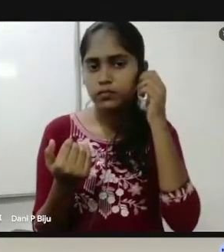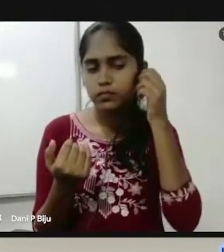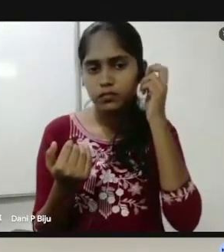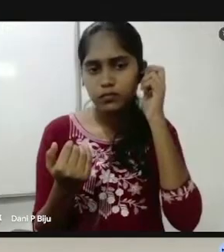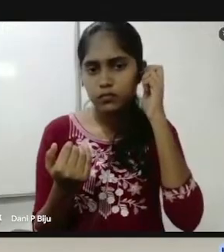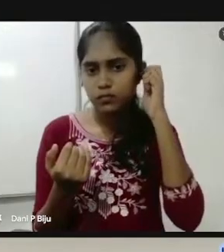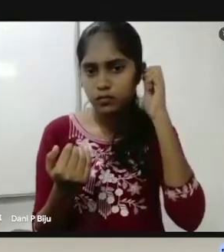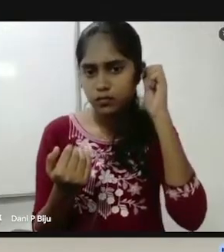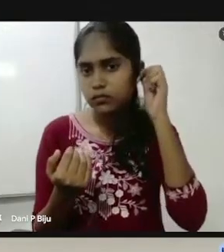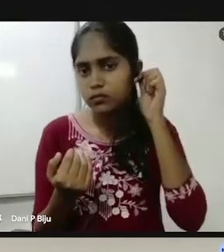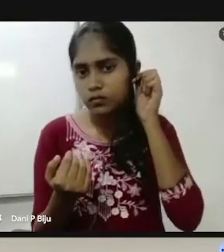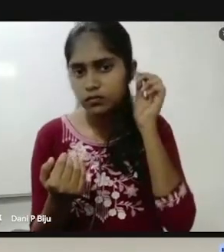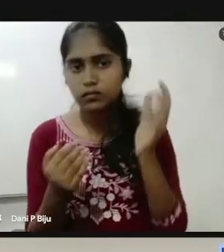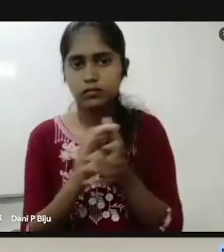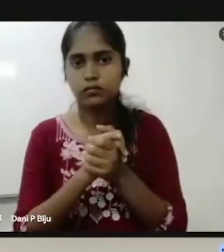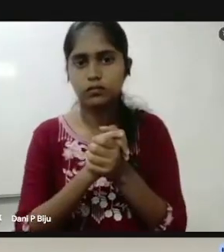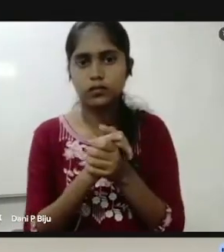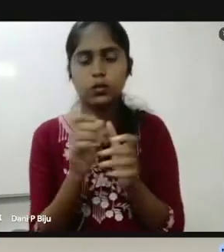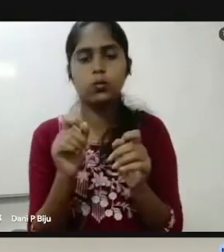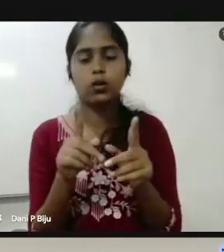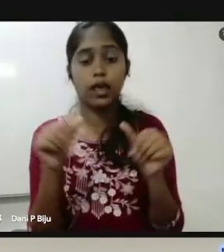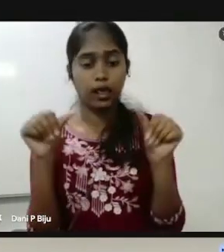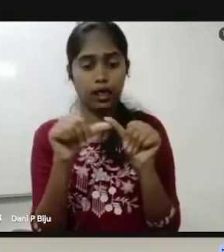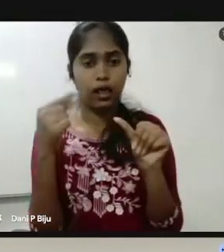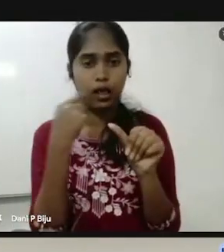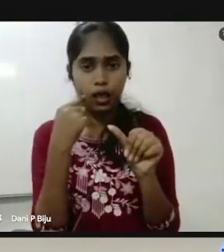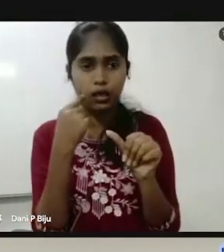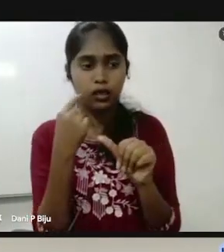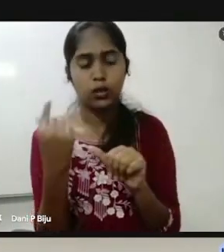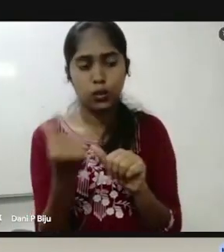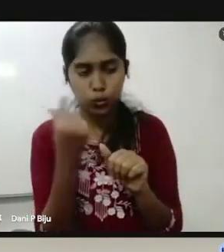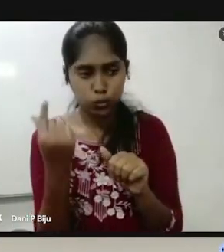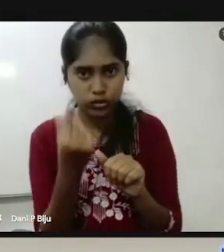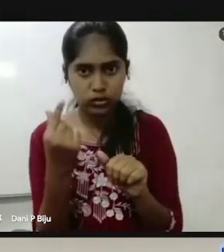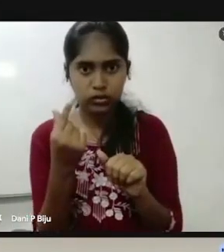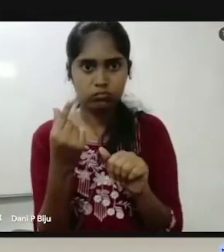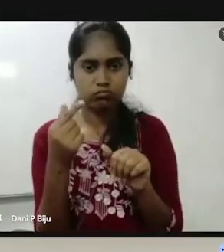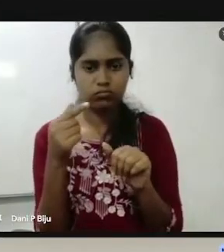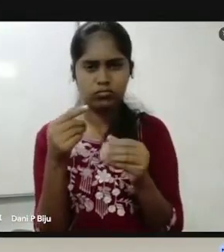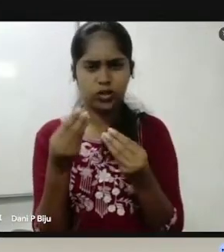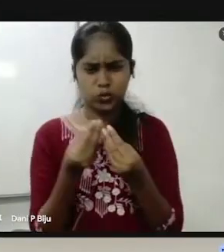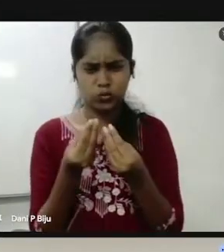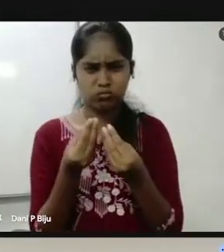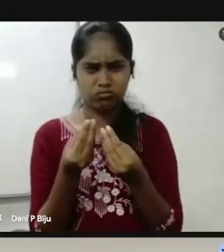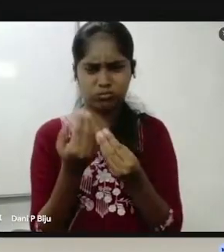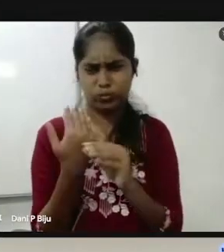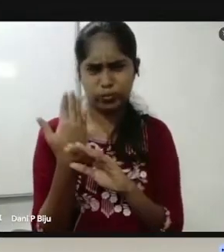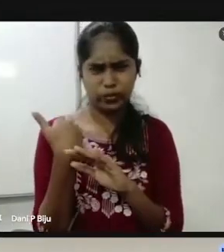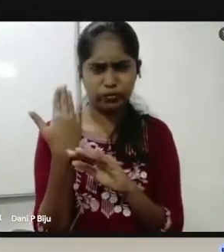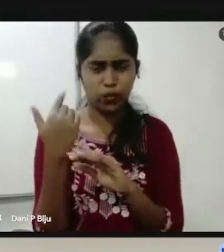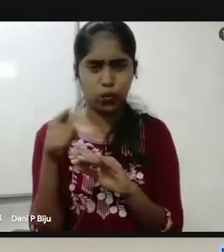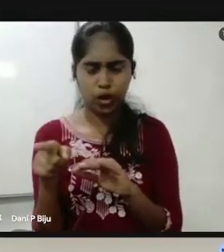പക്ഷെ നമുക്ക് AI ഉപയോഗിച്ചെന്ന് പറയുമ്പോൾ ബ്രസീലിൽ അവർ ഡെവലപ്പ് ചെയ്ത ഒരു AAC ആപ്ലിക്കേഷൻ,